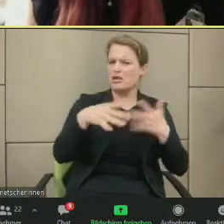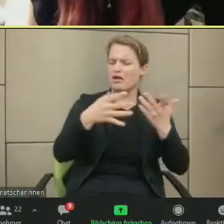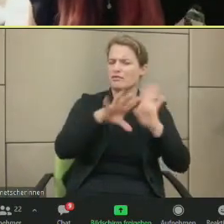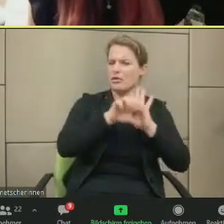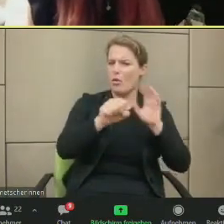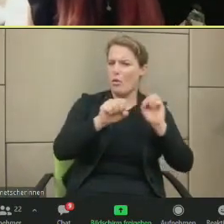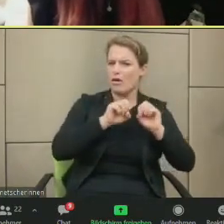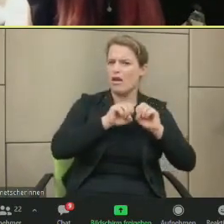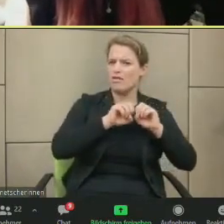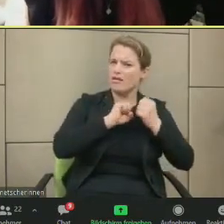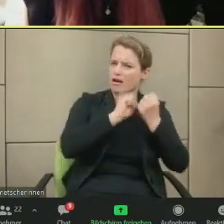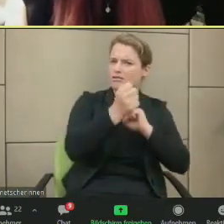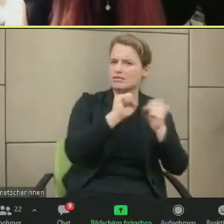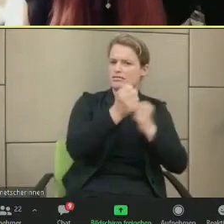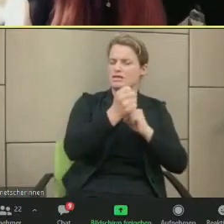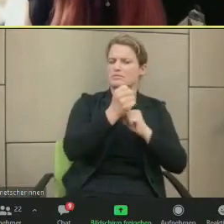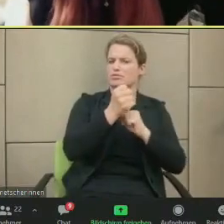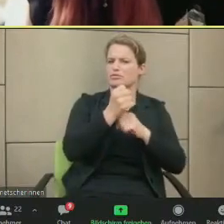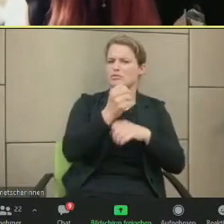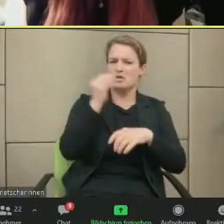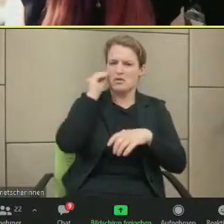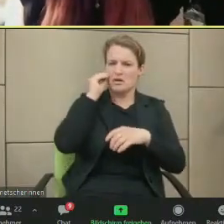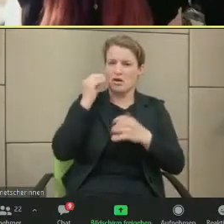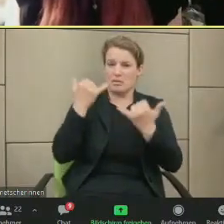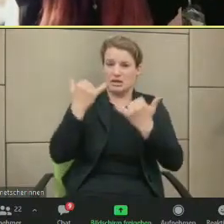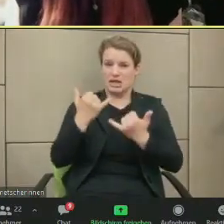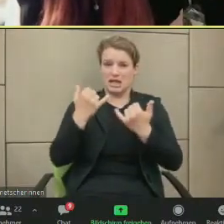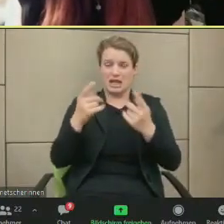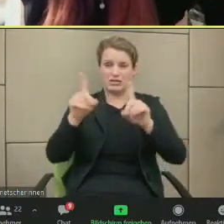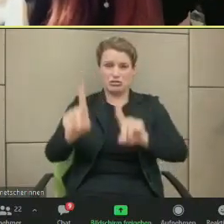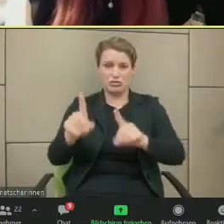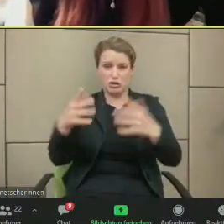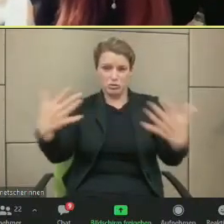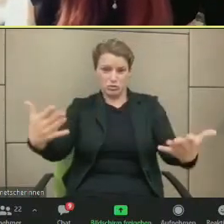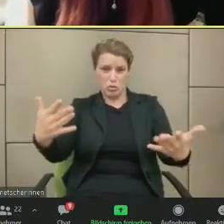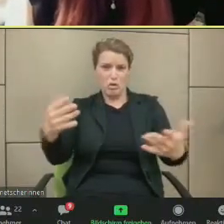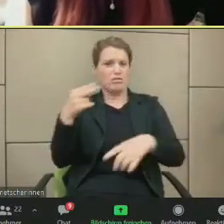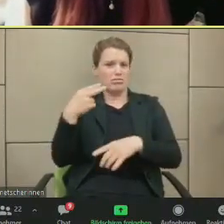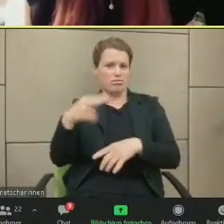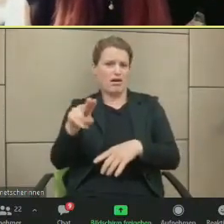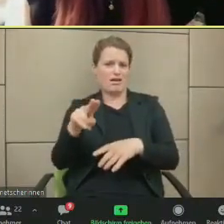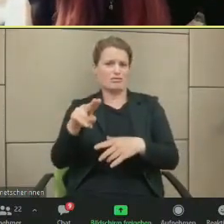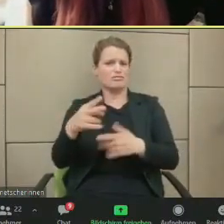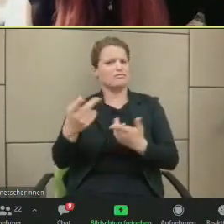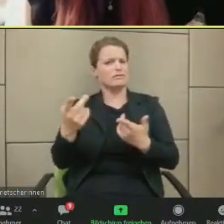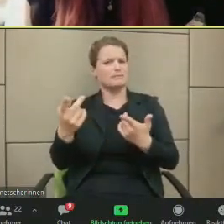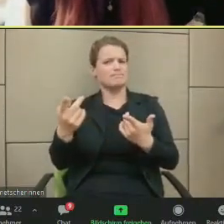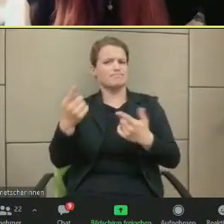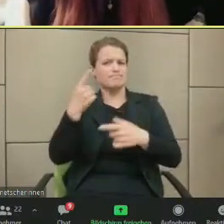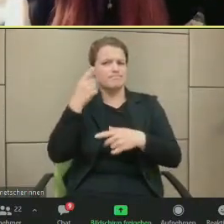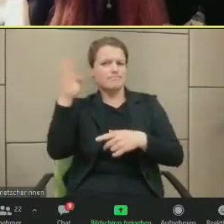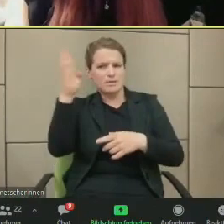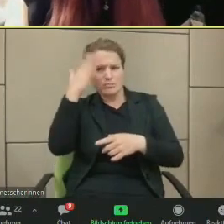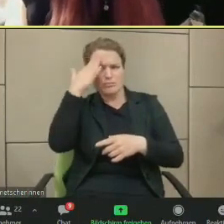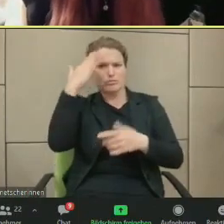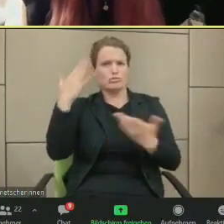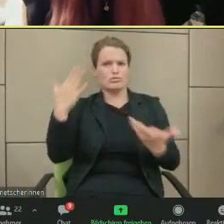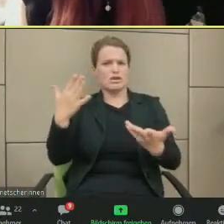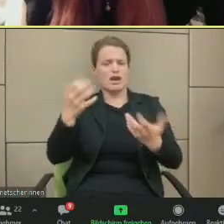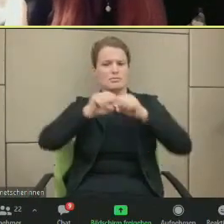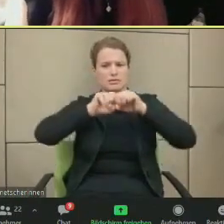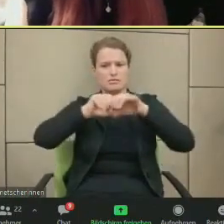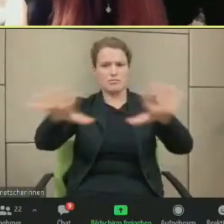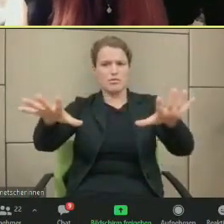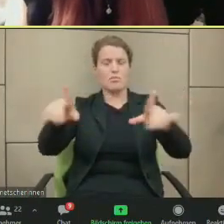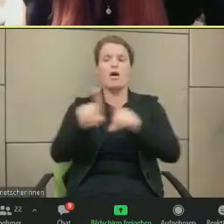heute nicht da, wo wir jetzt sind. Da wird viel Awareness geschaffen. Es kommt immer wieder vor, dass Filme